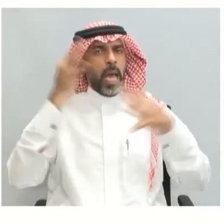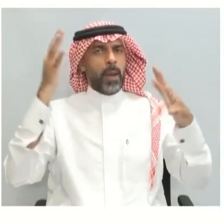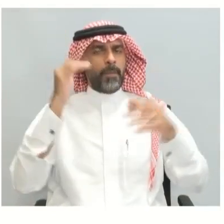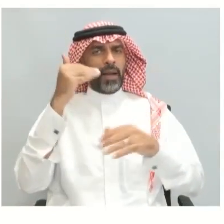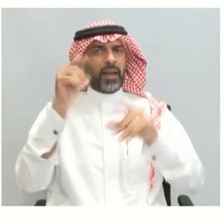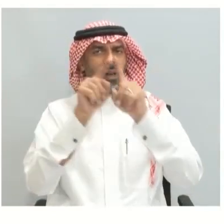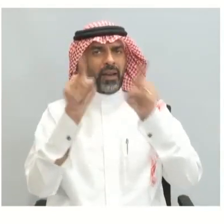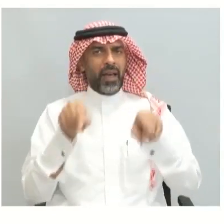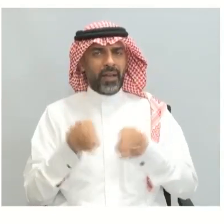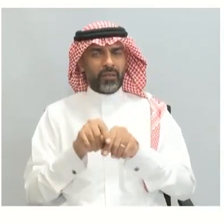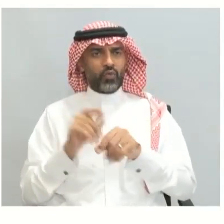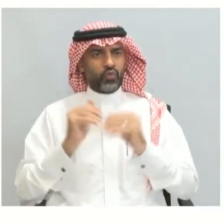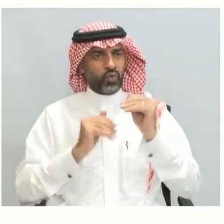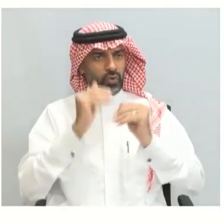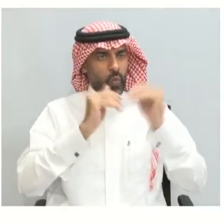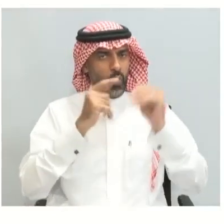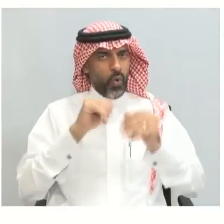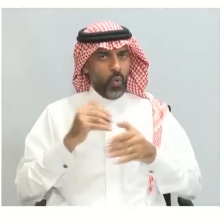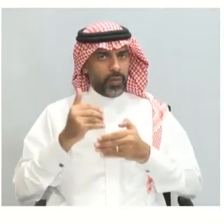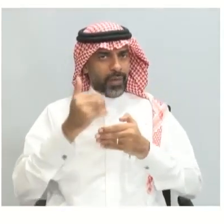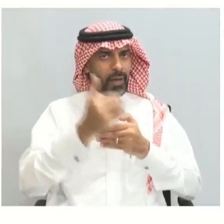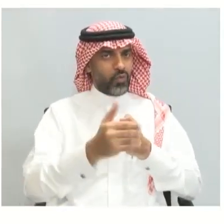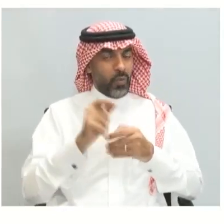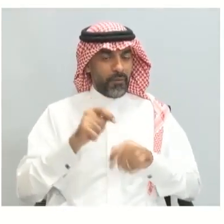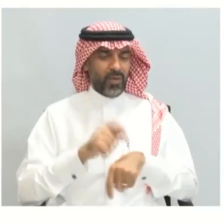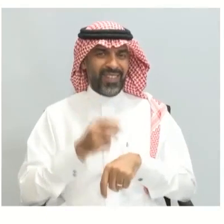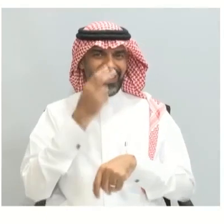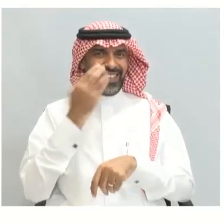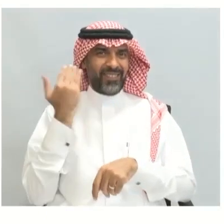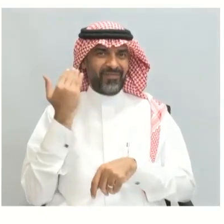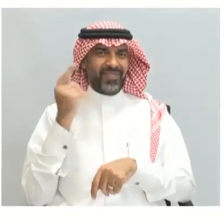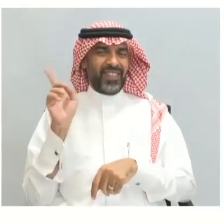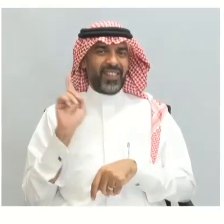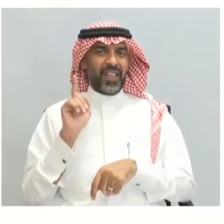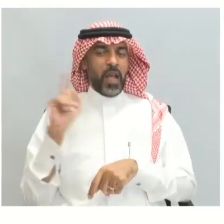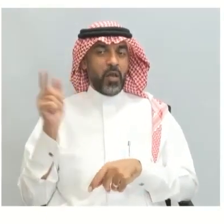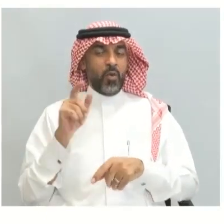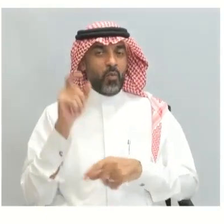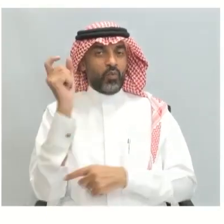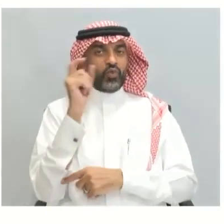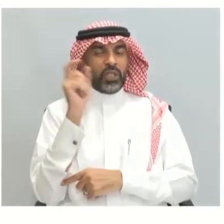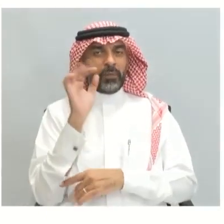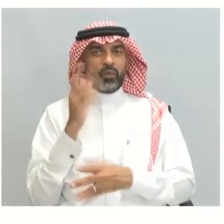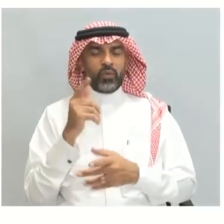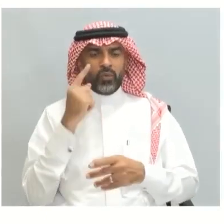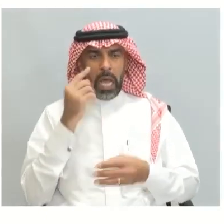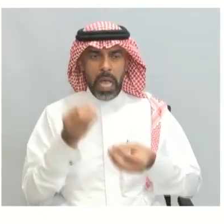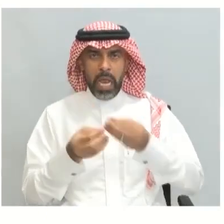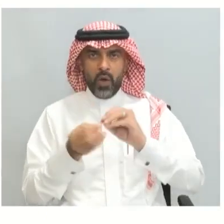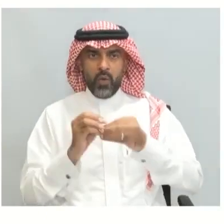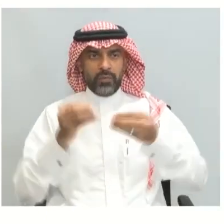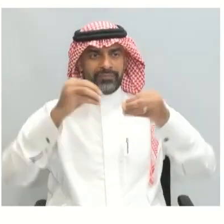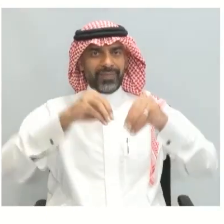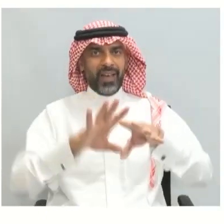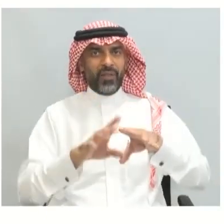عند المسلمين من تطور وتقدم في ذلك الوقت حيث استعمل المسلمون الالوان في الخرائط